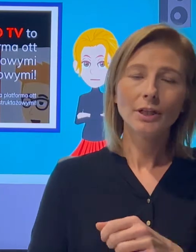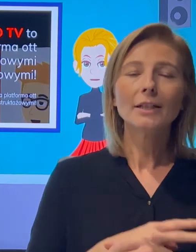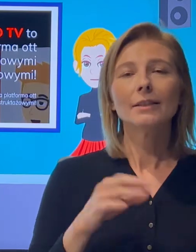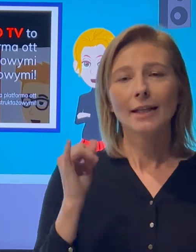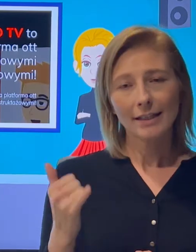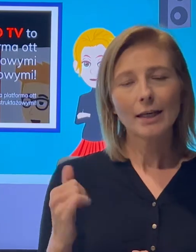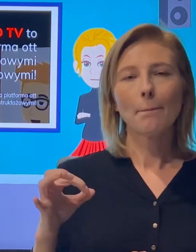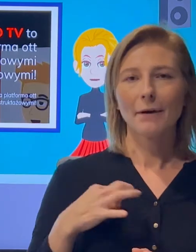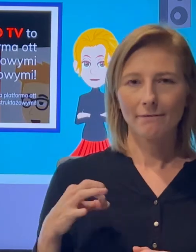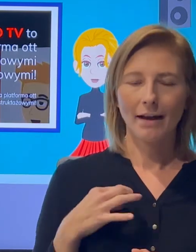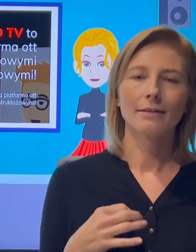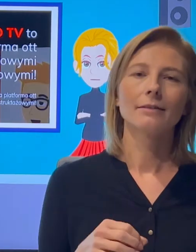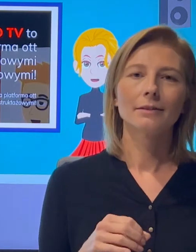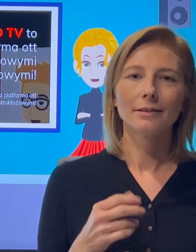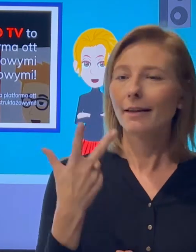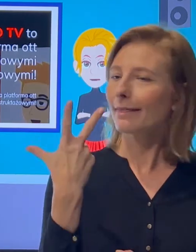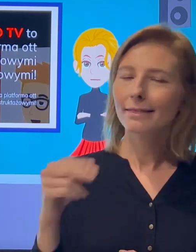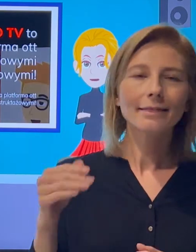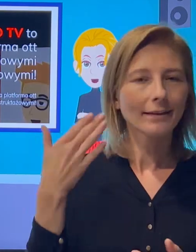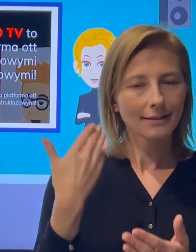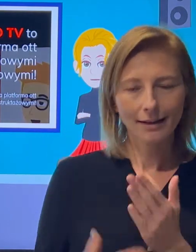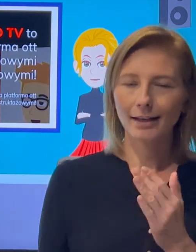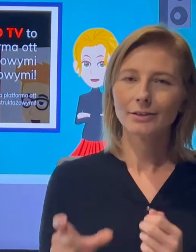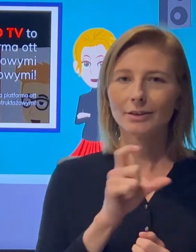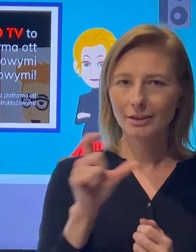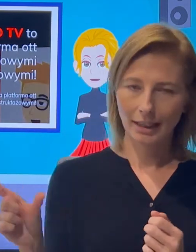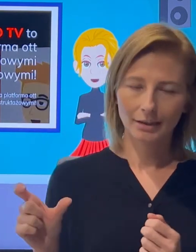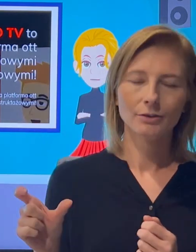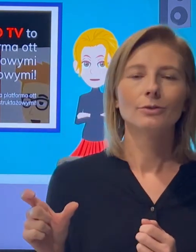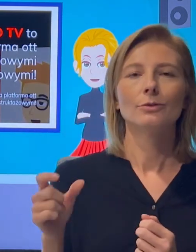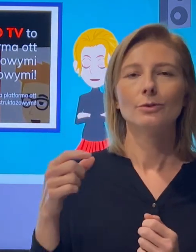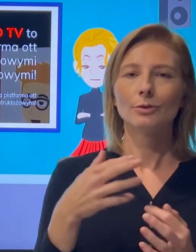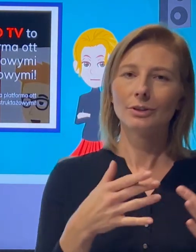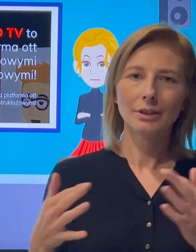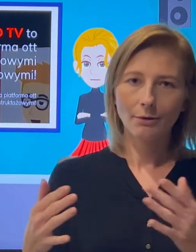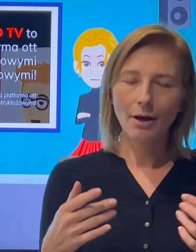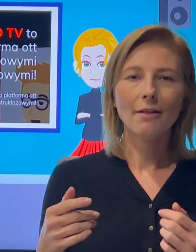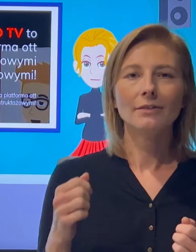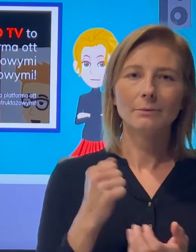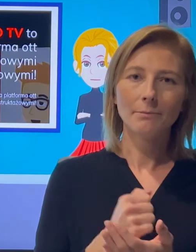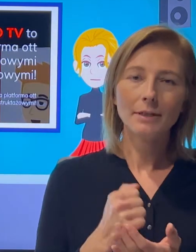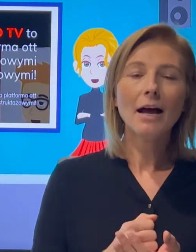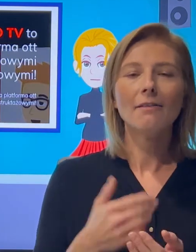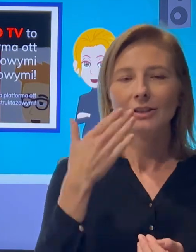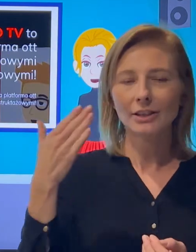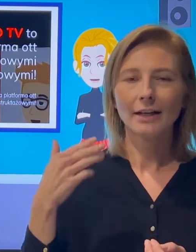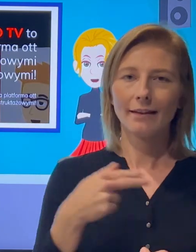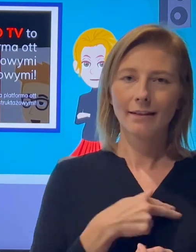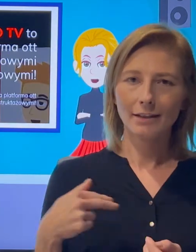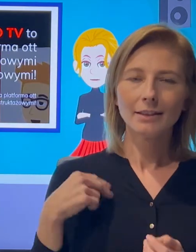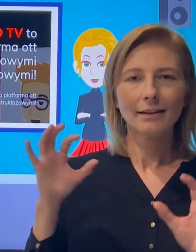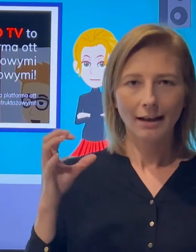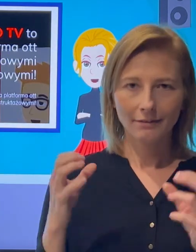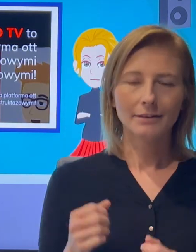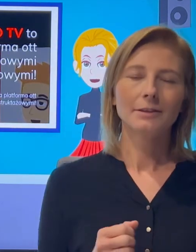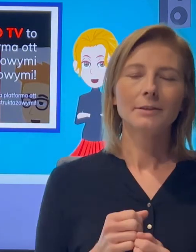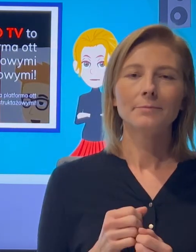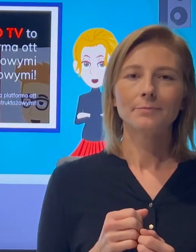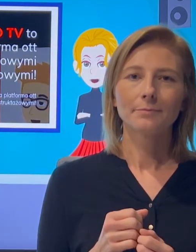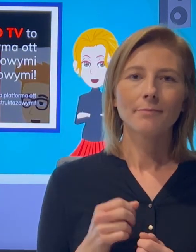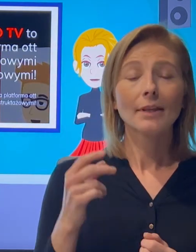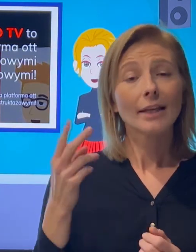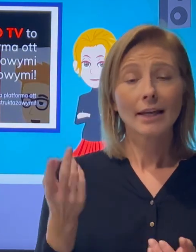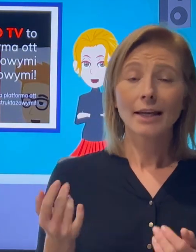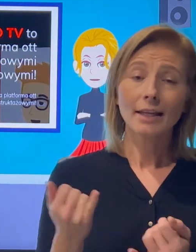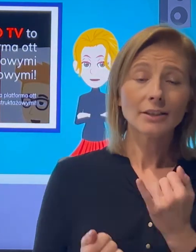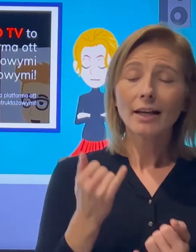trać czasu, załatwiaj swoje sprawy przez internet razem z naszą telewizją OTT. Jeśli nie możesz znaleźć jakiegoś filmu,